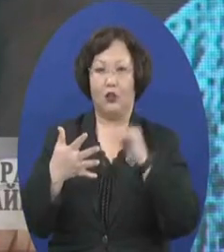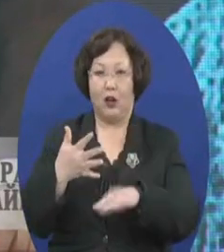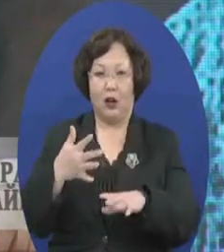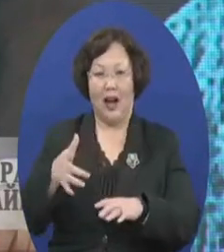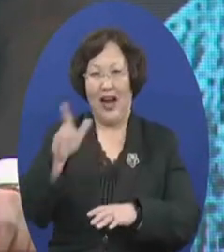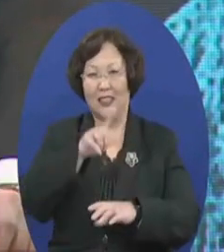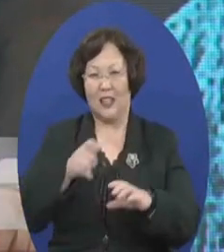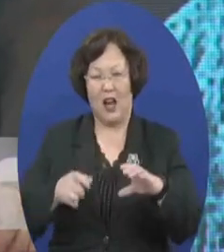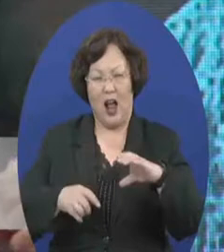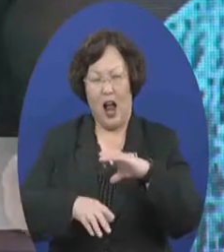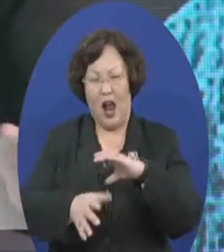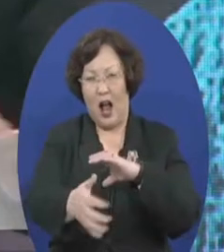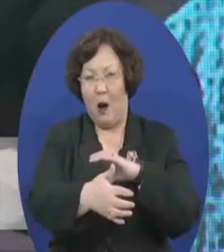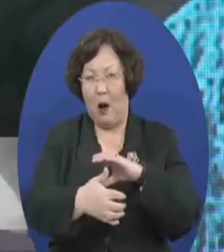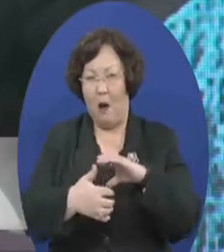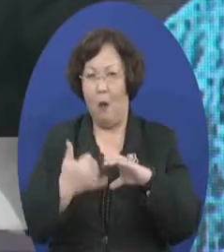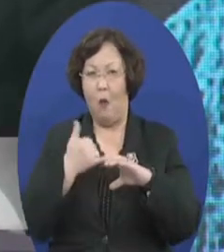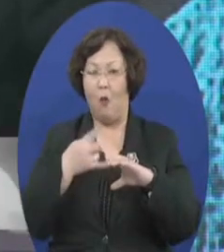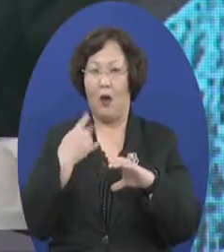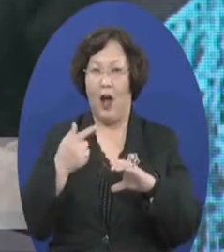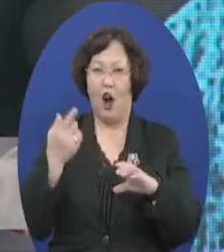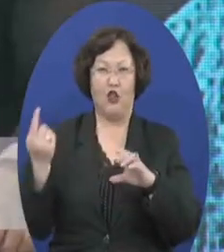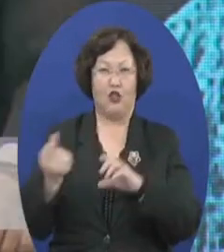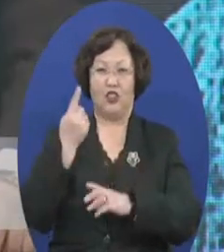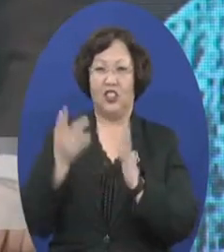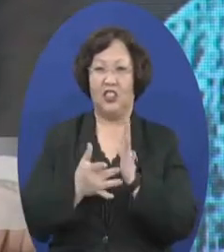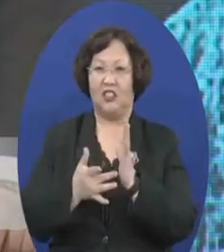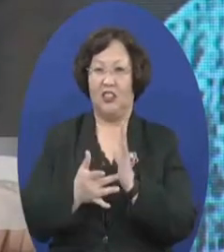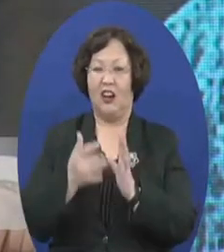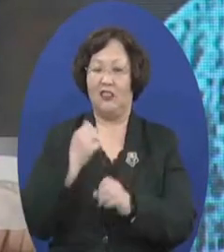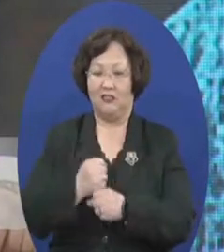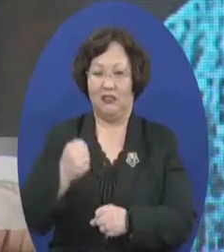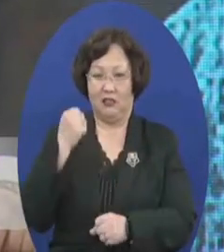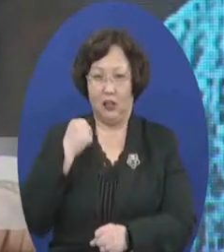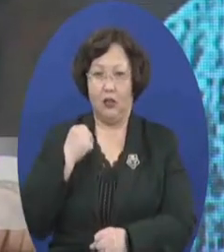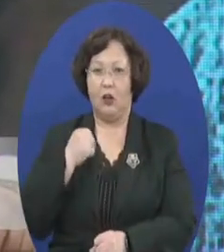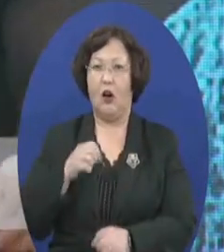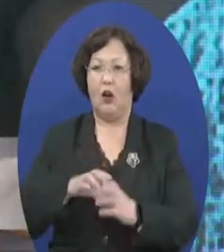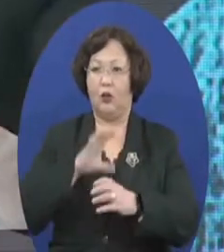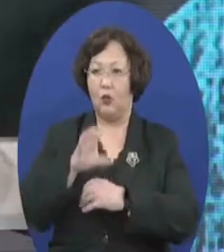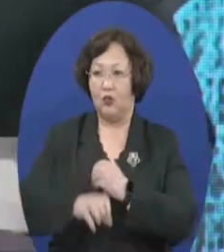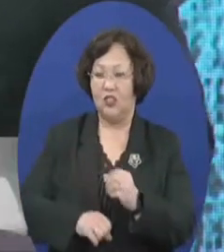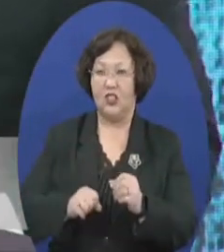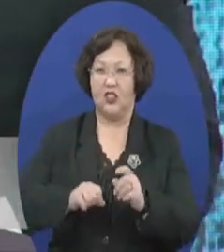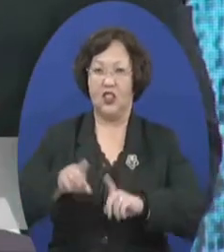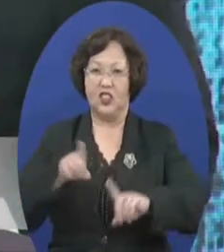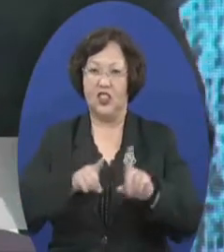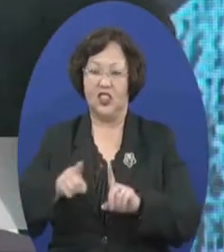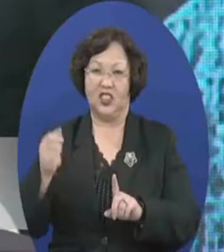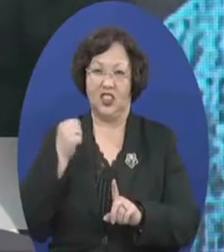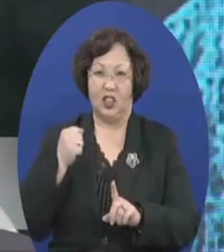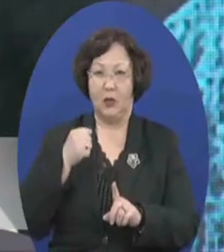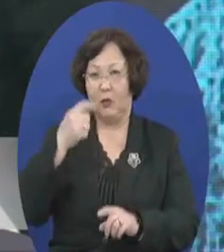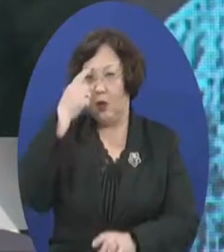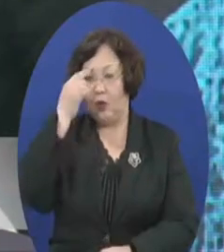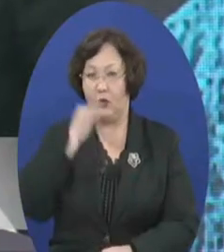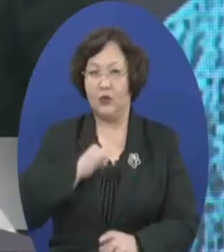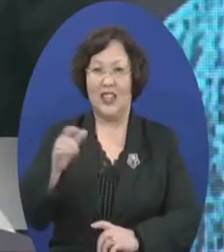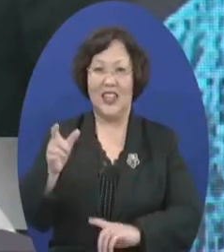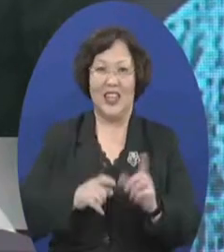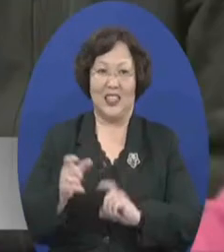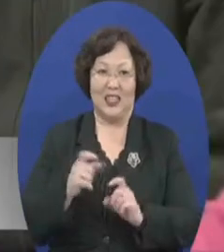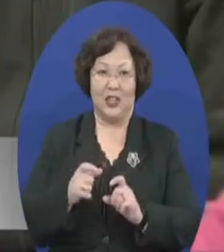уурхайтай болно. Олон улсын зах зээл зэсийн томоохон тоглогчдын нэгд тооцогдож Монгол улсын эдийн засаг